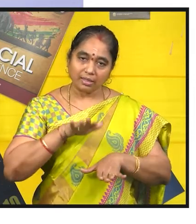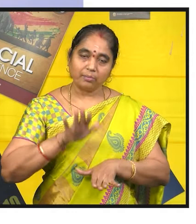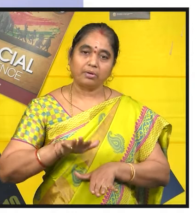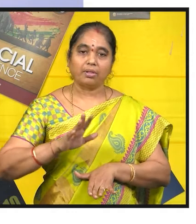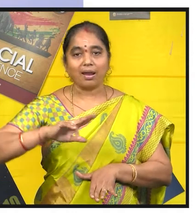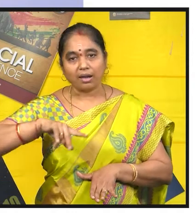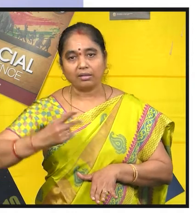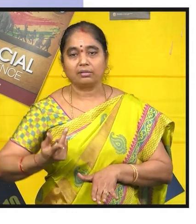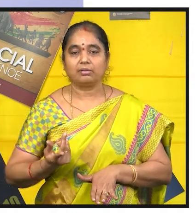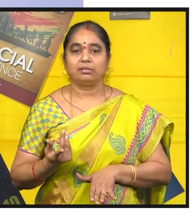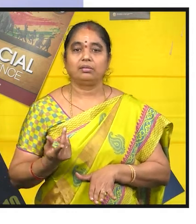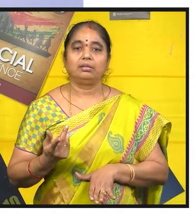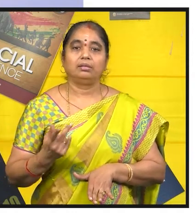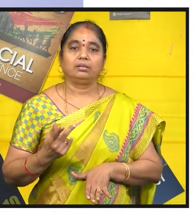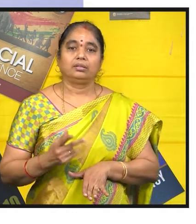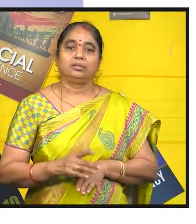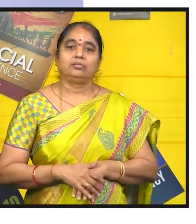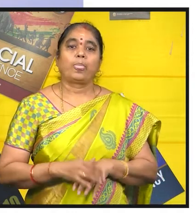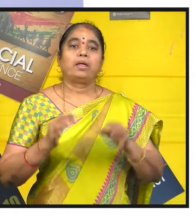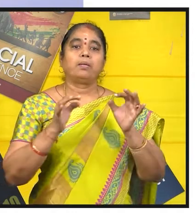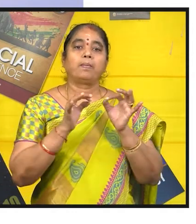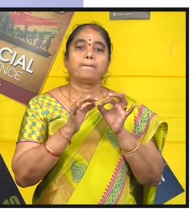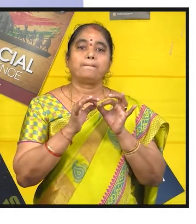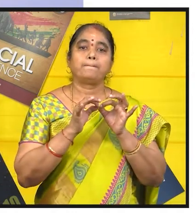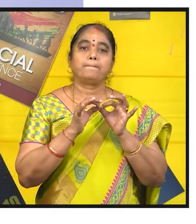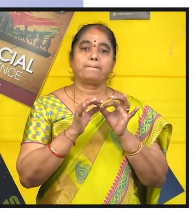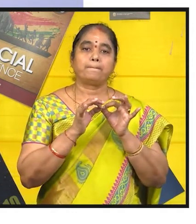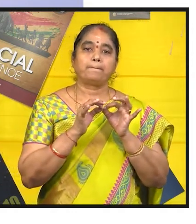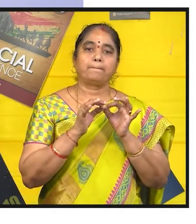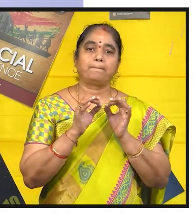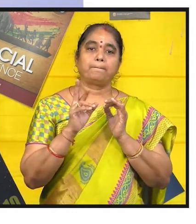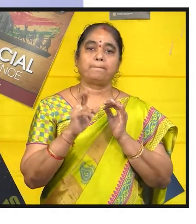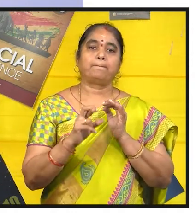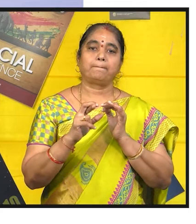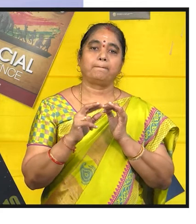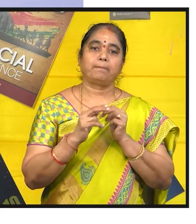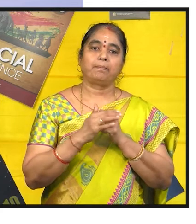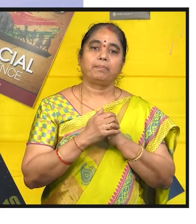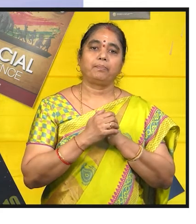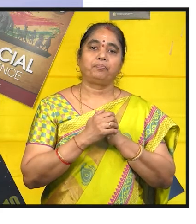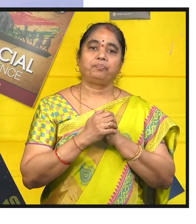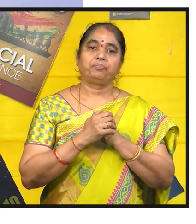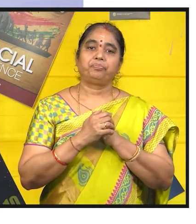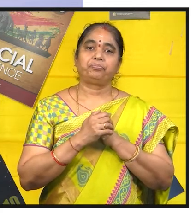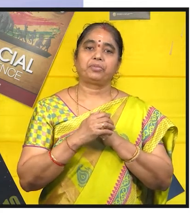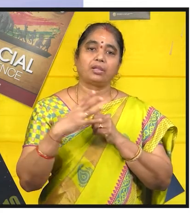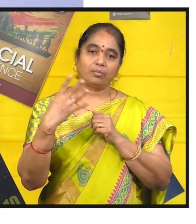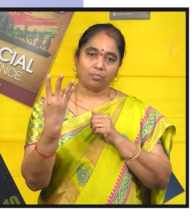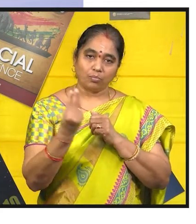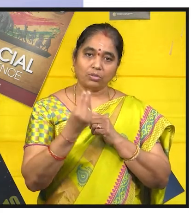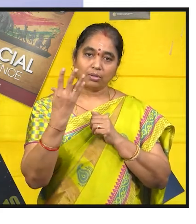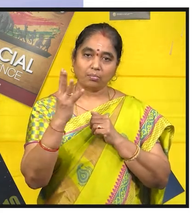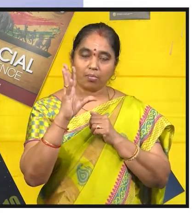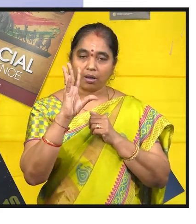விடுகிறது. அதற்கு அடுத்தது நாம் போரானுக்கு வர்றோம். போரானில் நீங்கள் பார்க்கும் பொழுது மொத்தம்